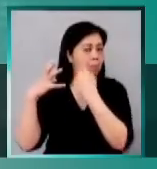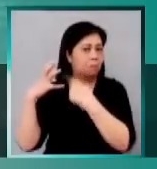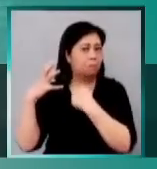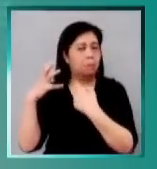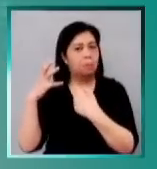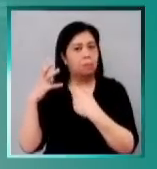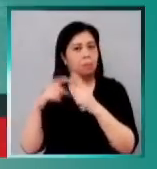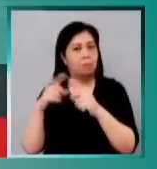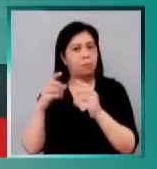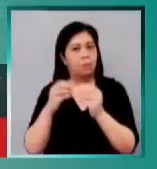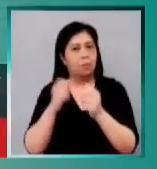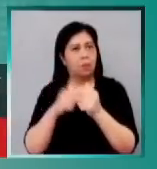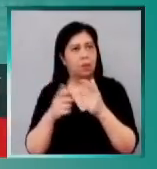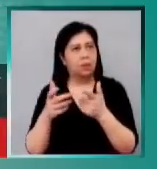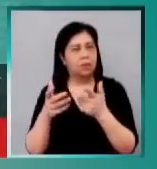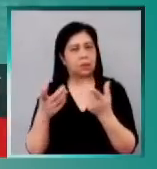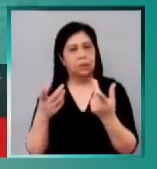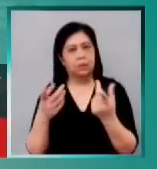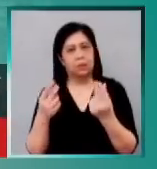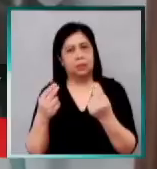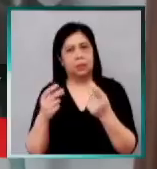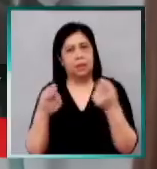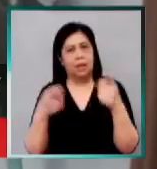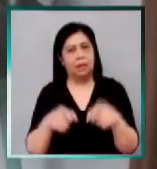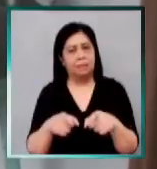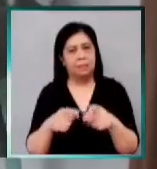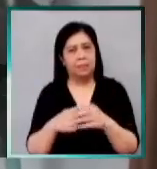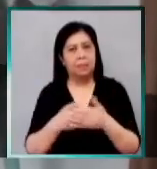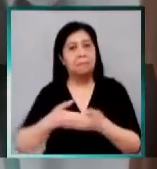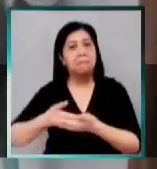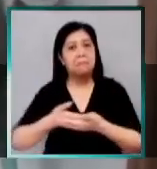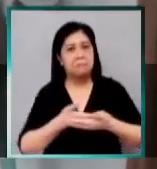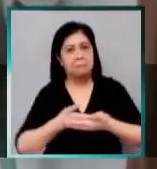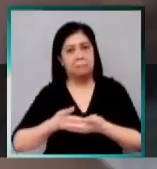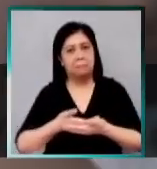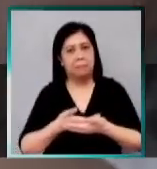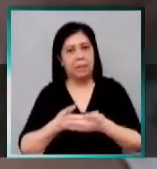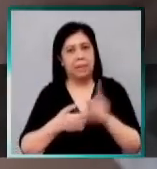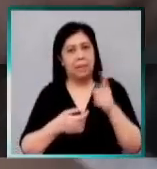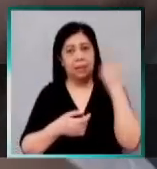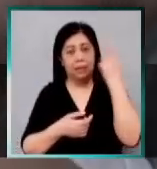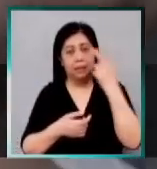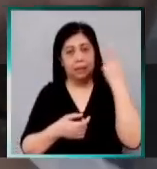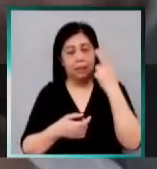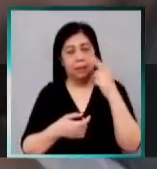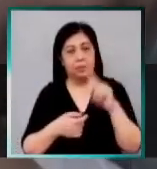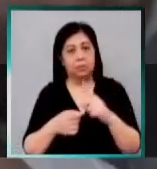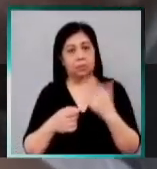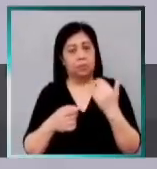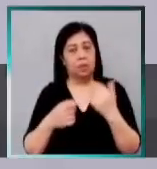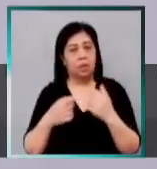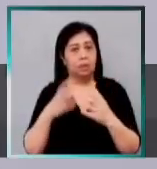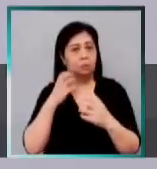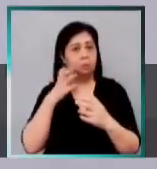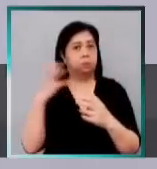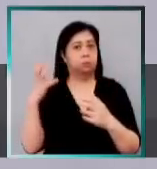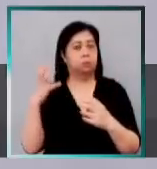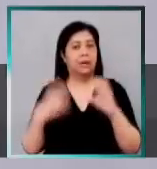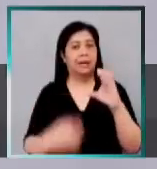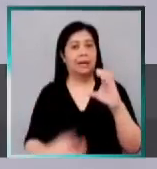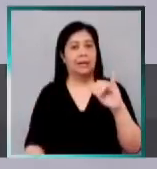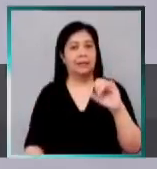kadalasan ay ito ay nangyayari sa isang baby. Ang naging sanhi ng cystic hygroma ay yung lymphatic